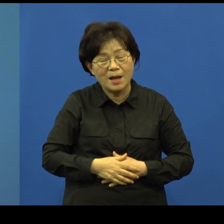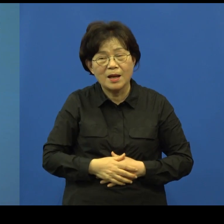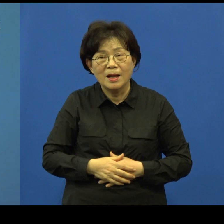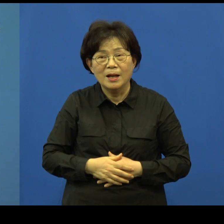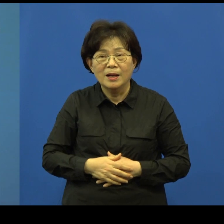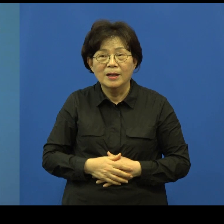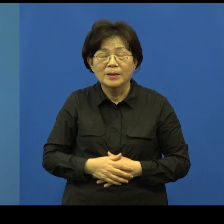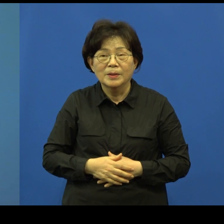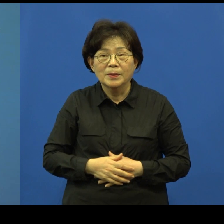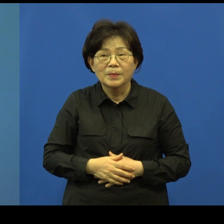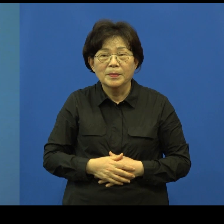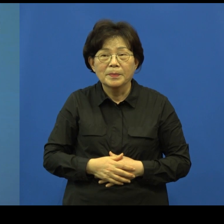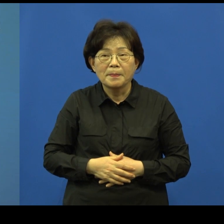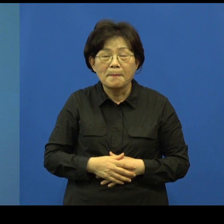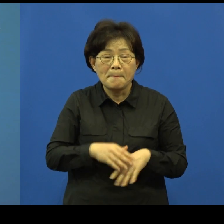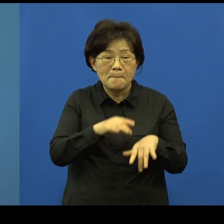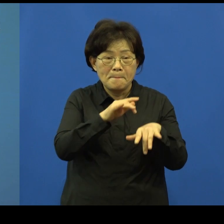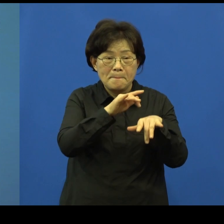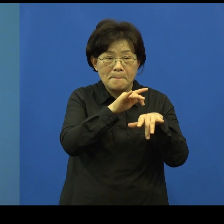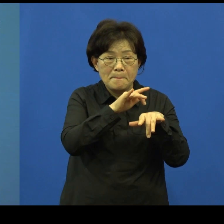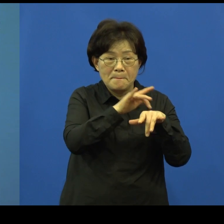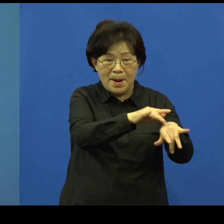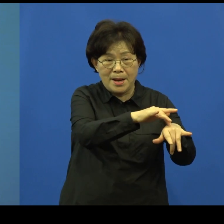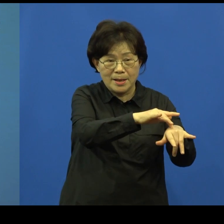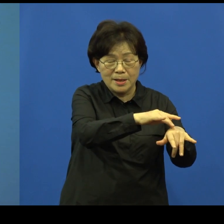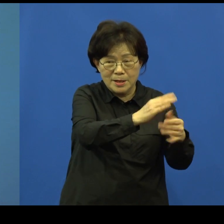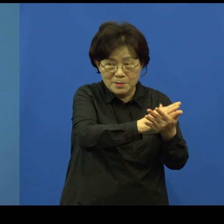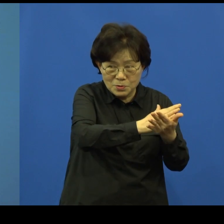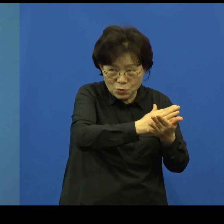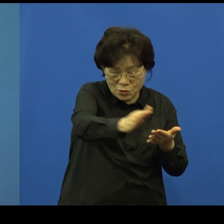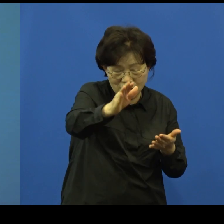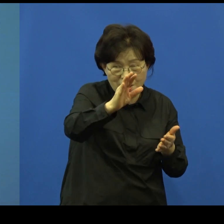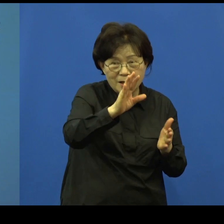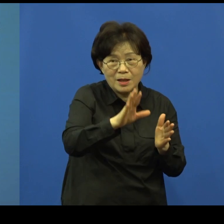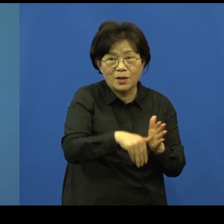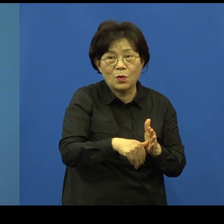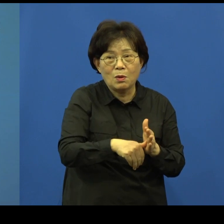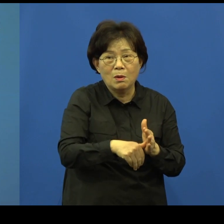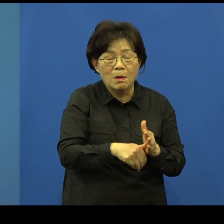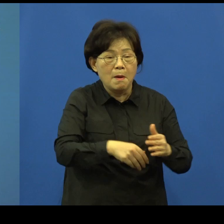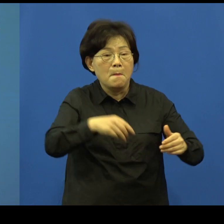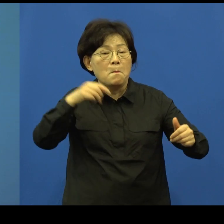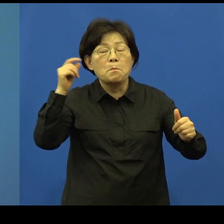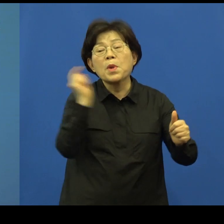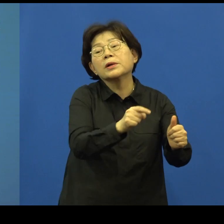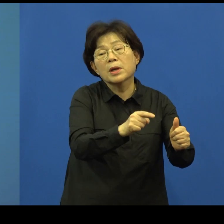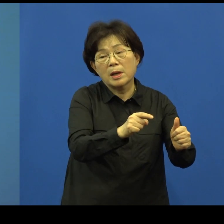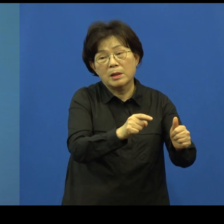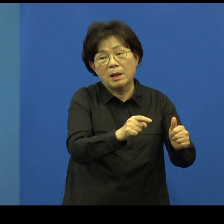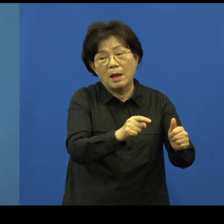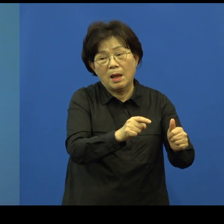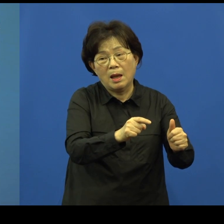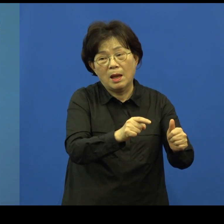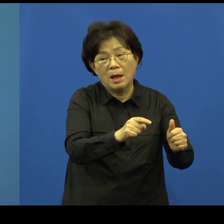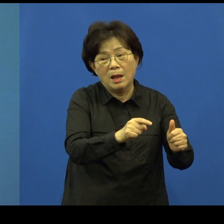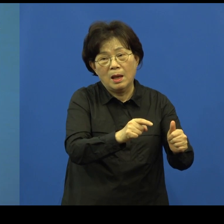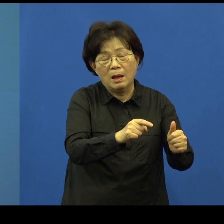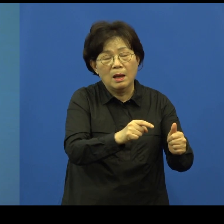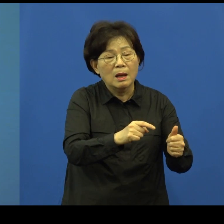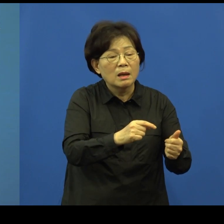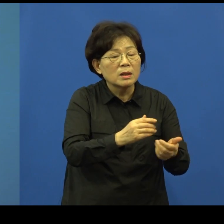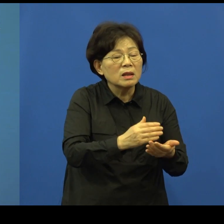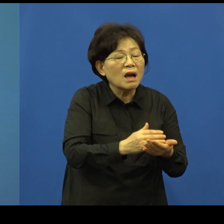거예요. 마귀를 떠나보내게 될 때도 명령을 해야죠. 명령. 이러면